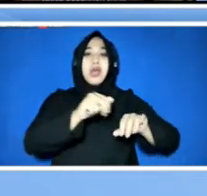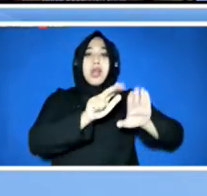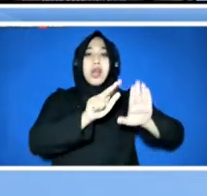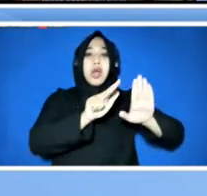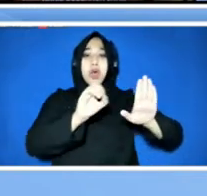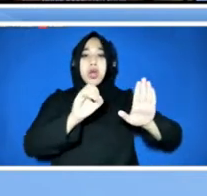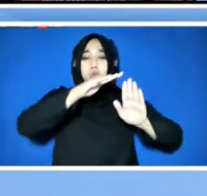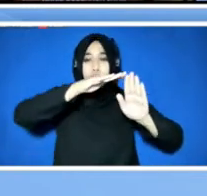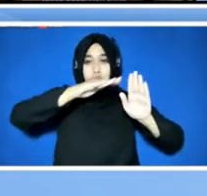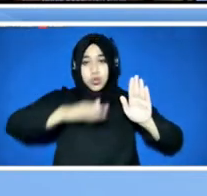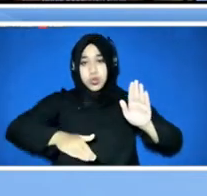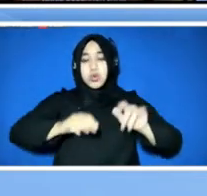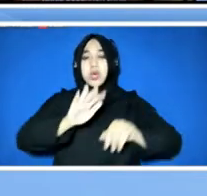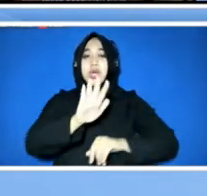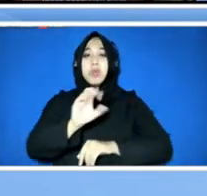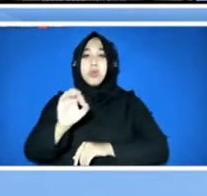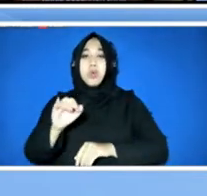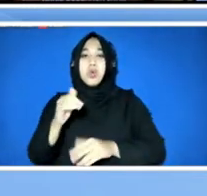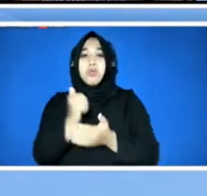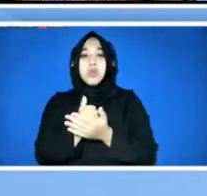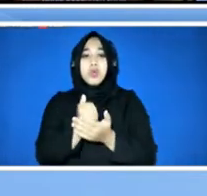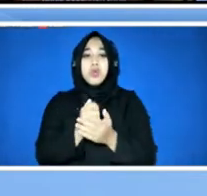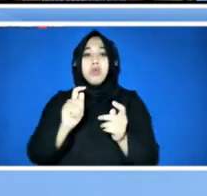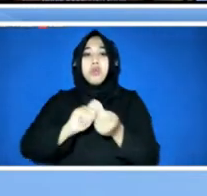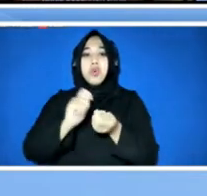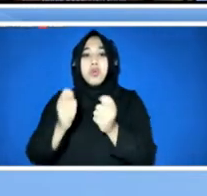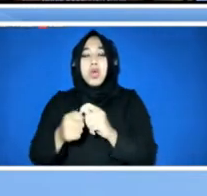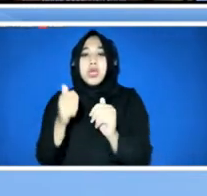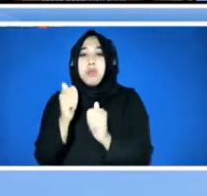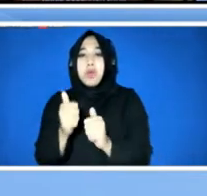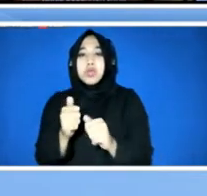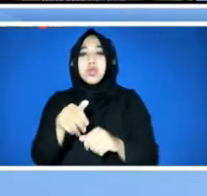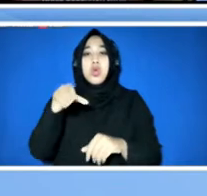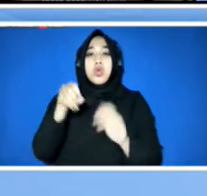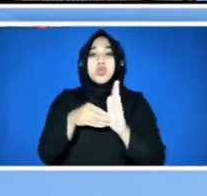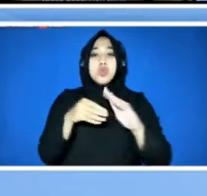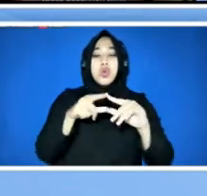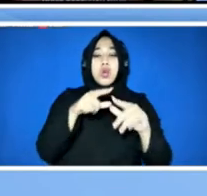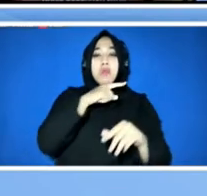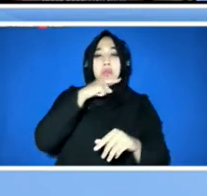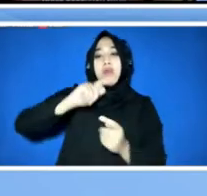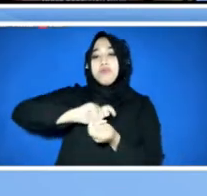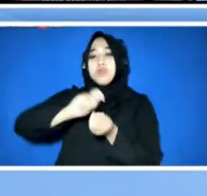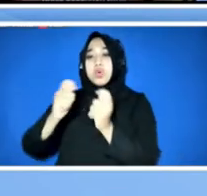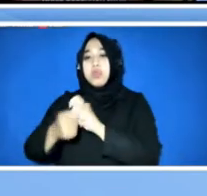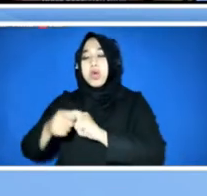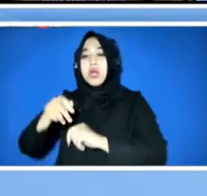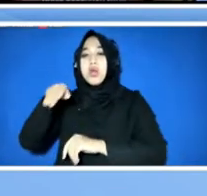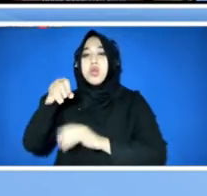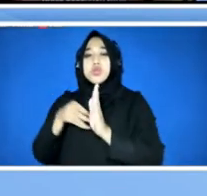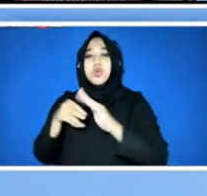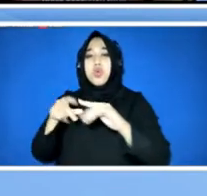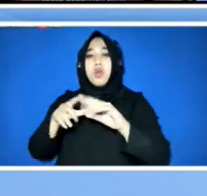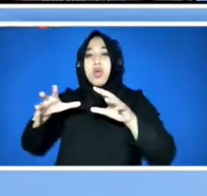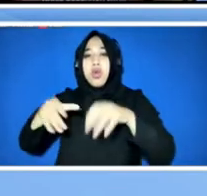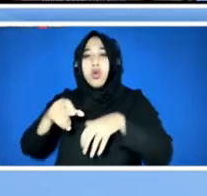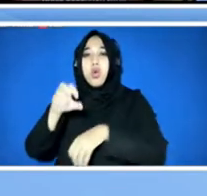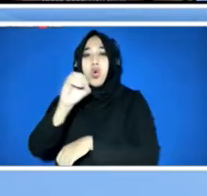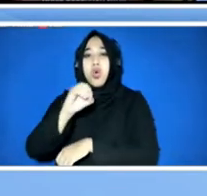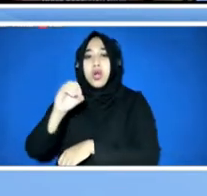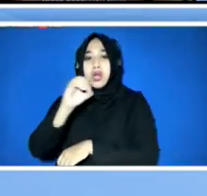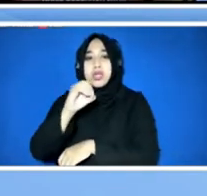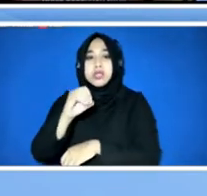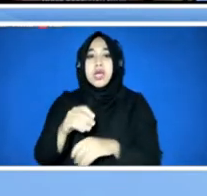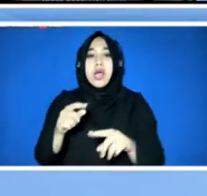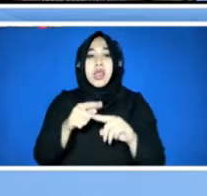menjadi 5.000, itu sudah rate of transmission-nya bagus. Dari zona merah bisa turun menjadi zona orange. Tetapi kalau ini dia ngeliat